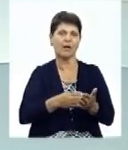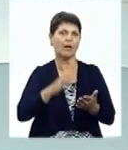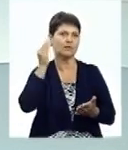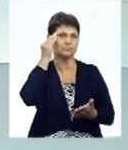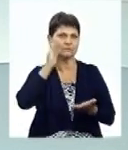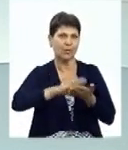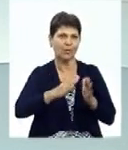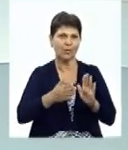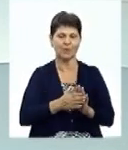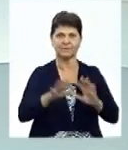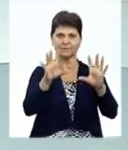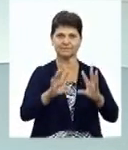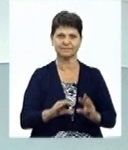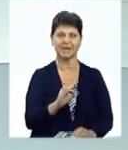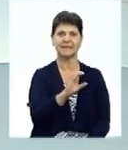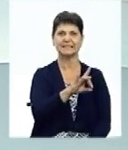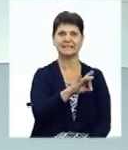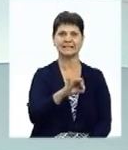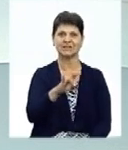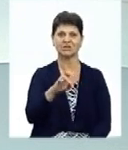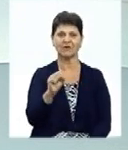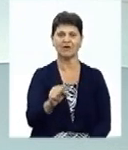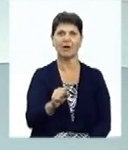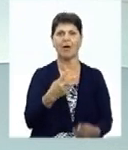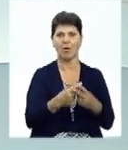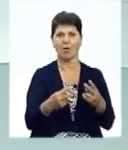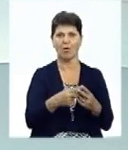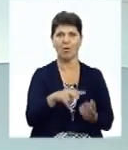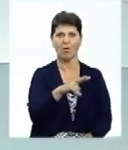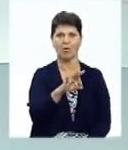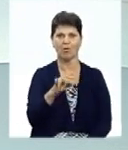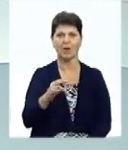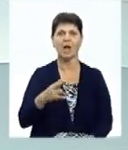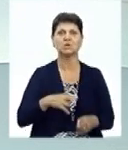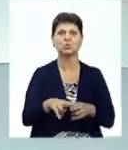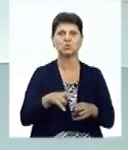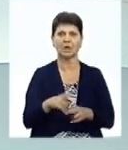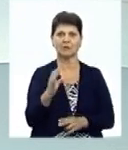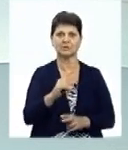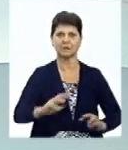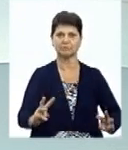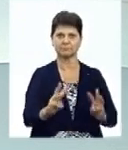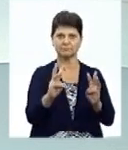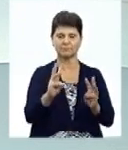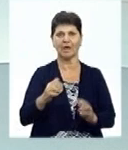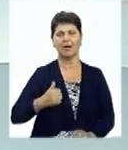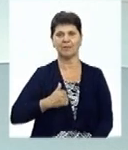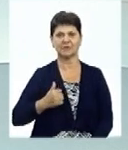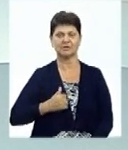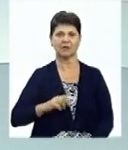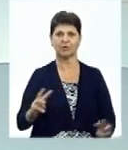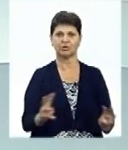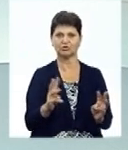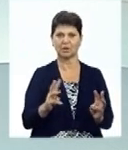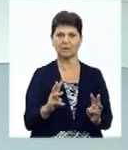у Стрижівській виправній колонії. За легендою, загоряння виникло у приміщенні слюсарного цеху. Бійці відомчої пожежної охорони